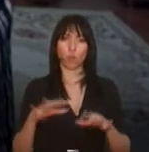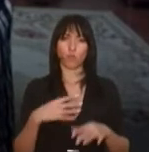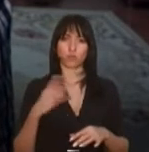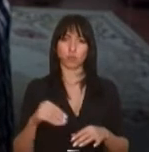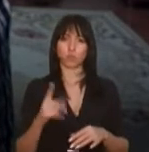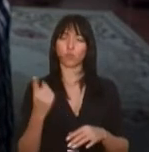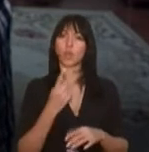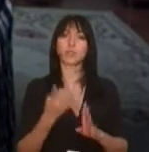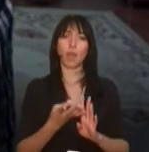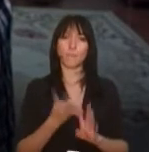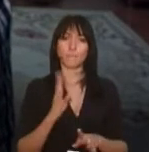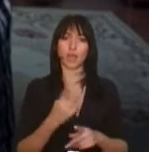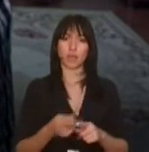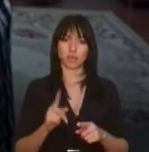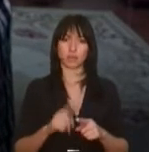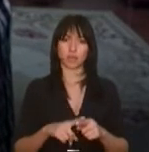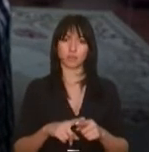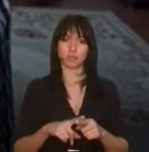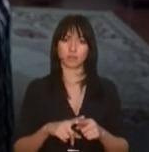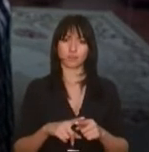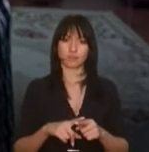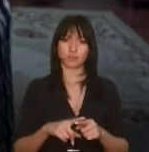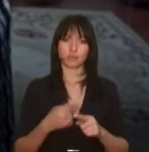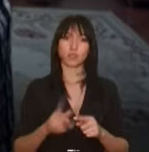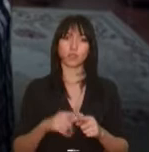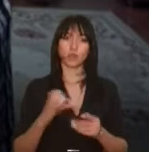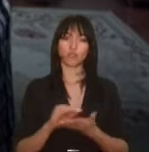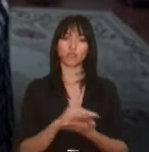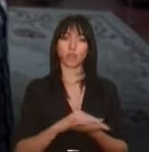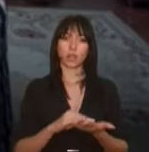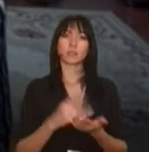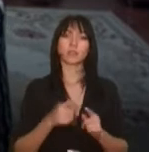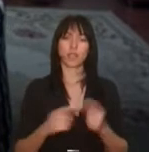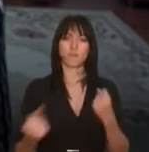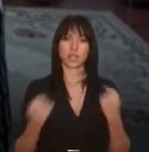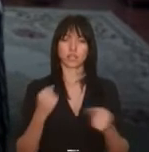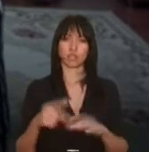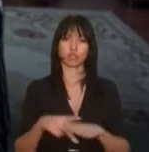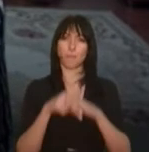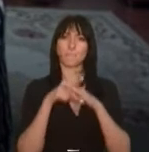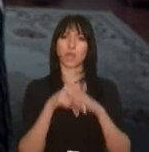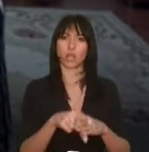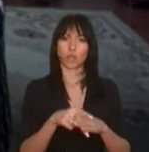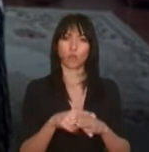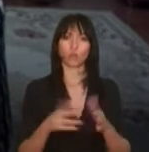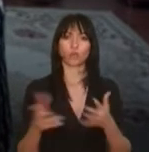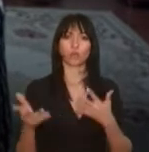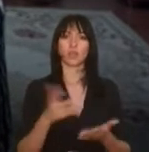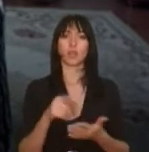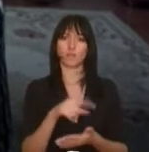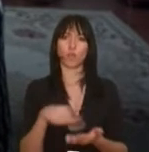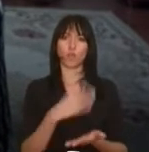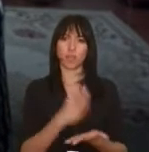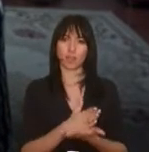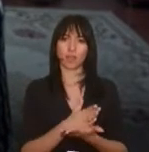це ще раз повернемося. Це ще раз значні фізичні перегрузки, в яких дітей є, вони є